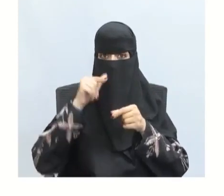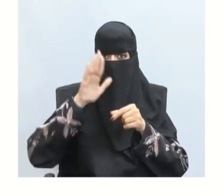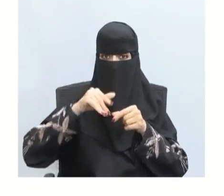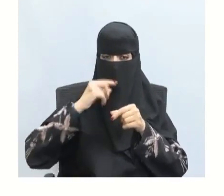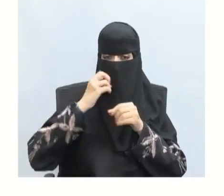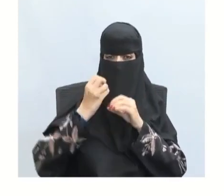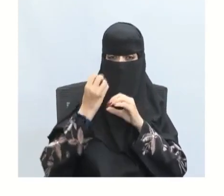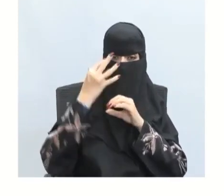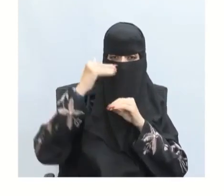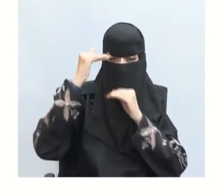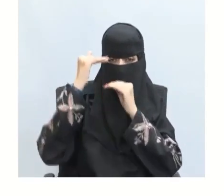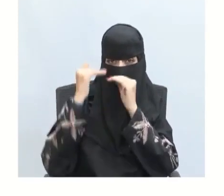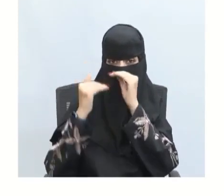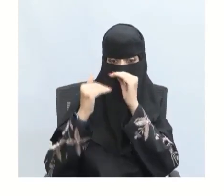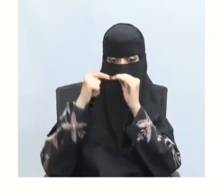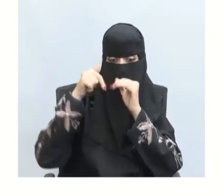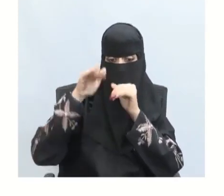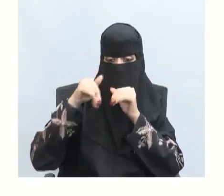ذات السوع